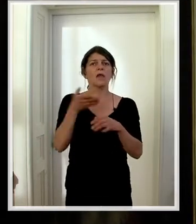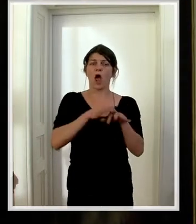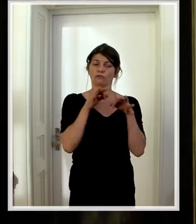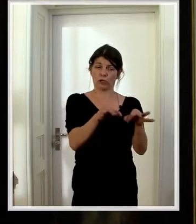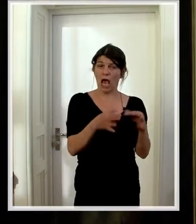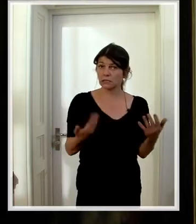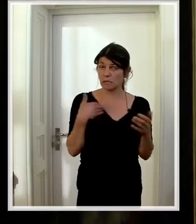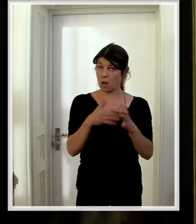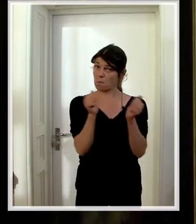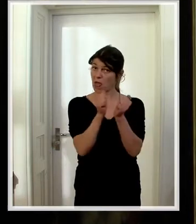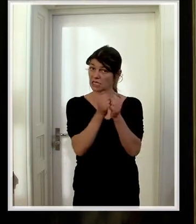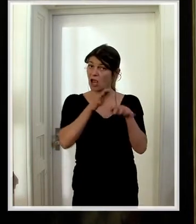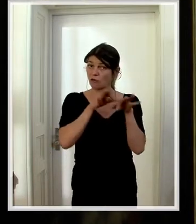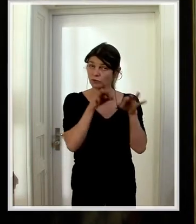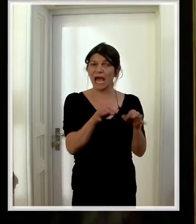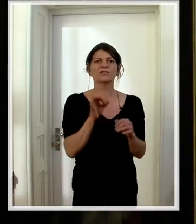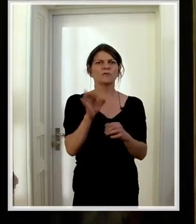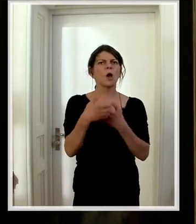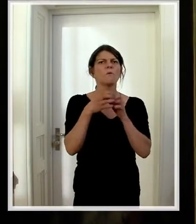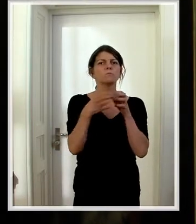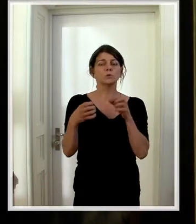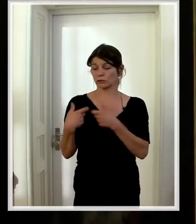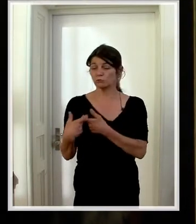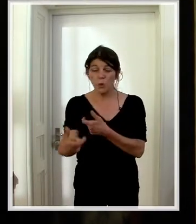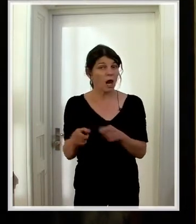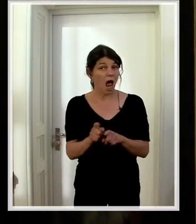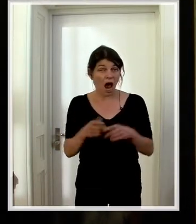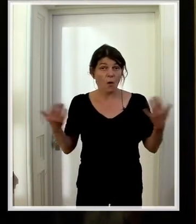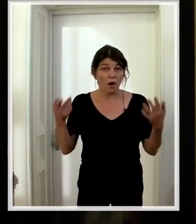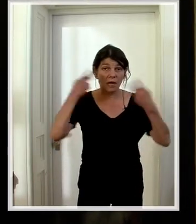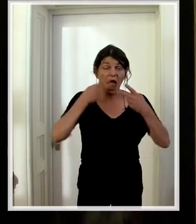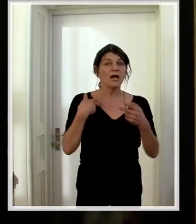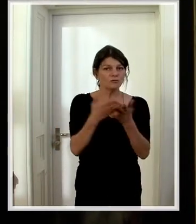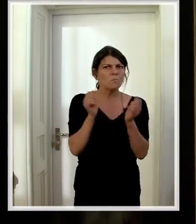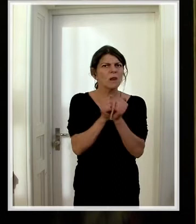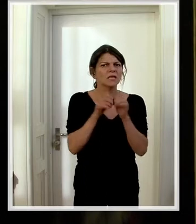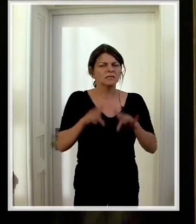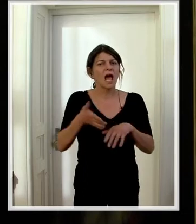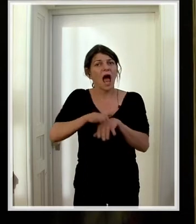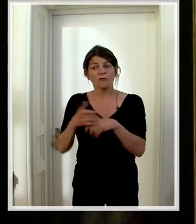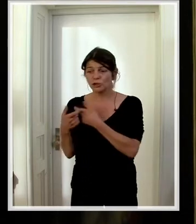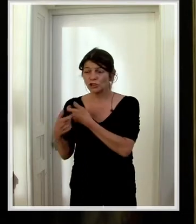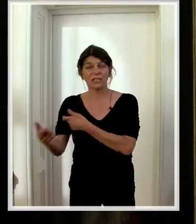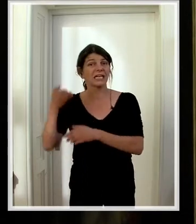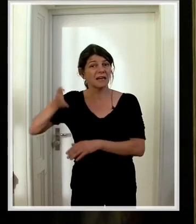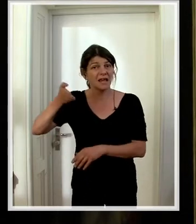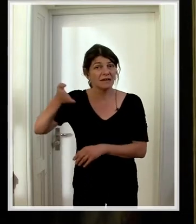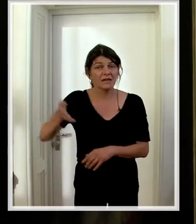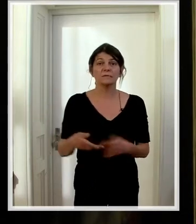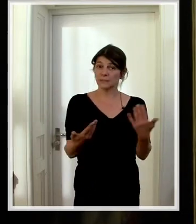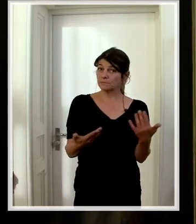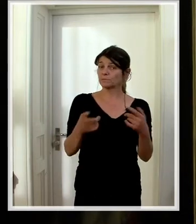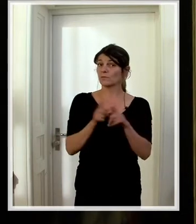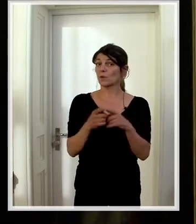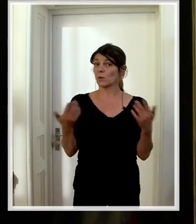brauchen wir Platz. Wir brauchen Platz für Busspuren, ist ganz klar. Aber wir haben schon Platz auf der Schiene, es ist eine eigene Straße. Und